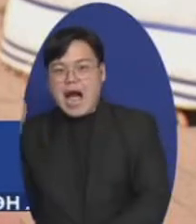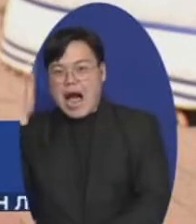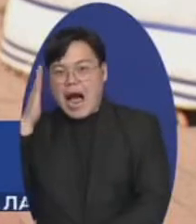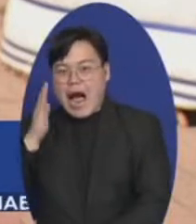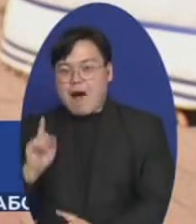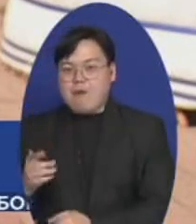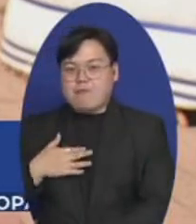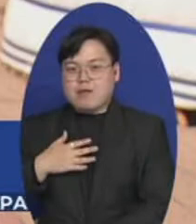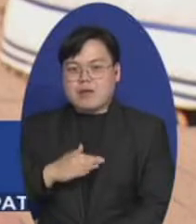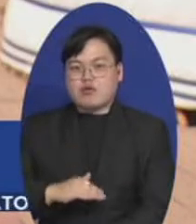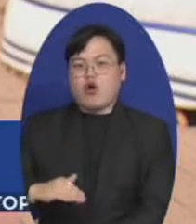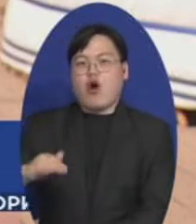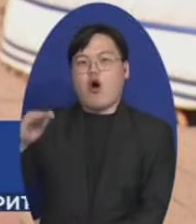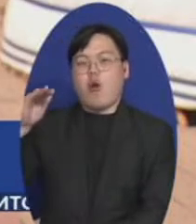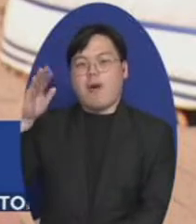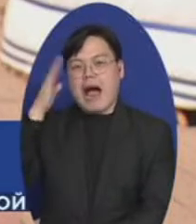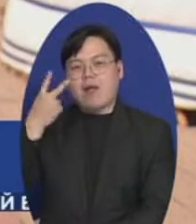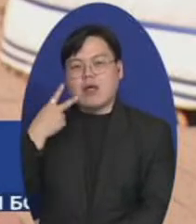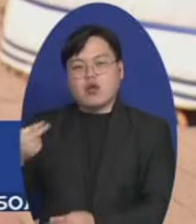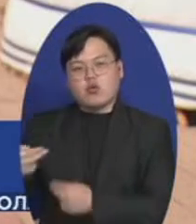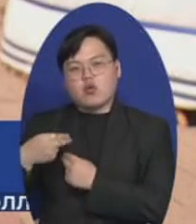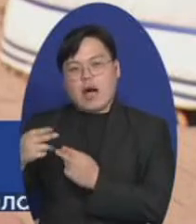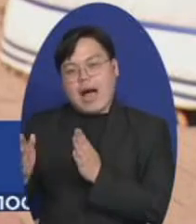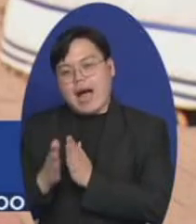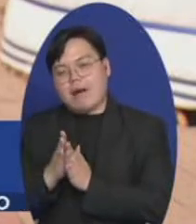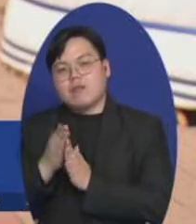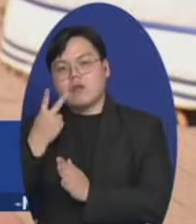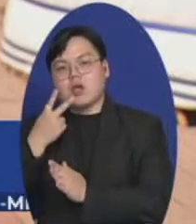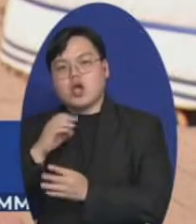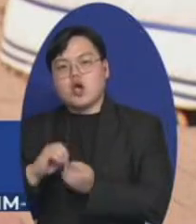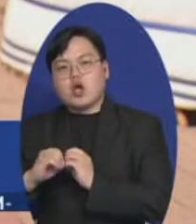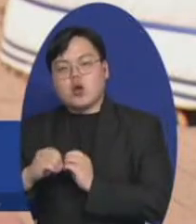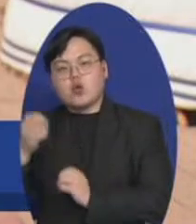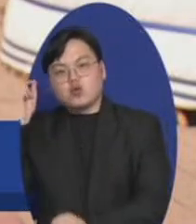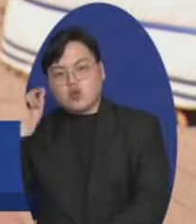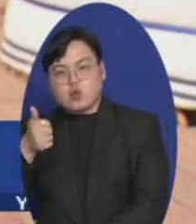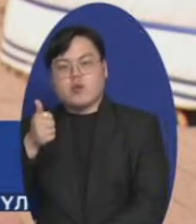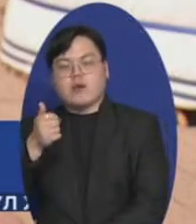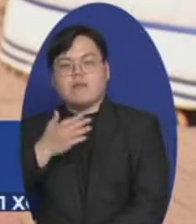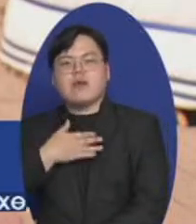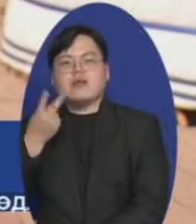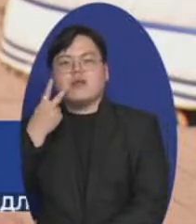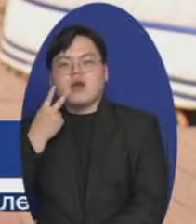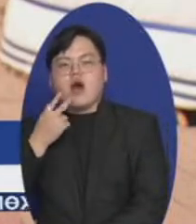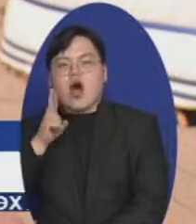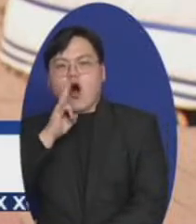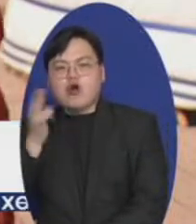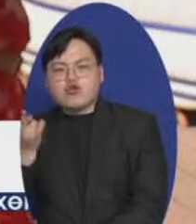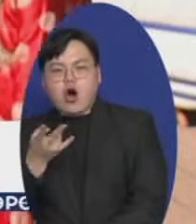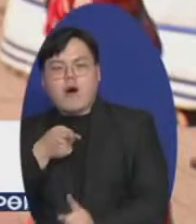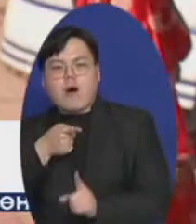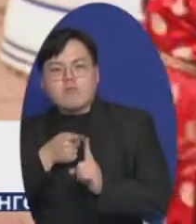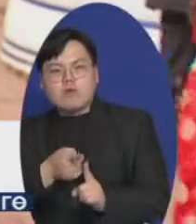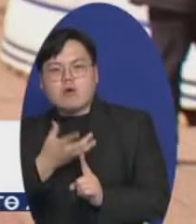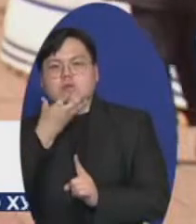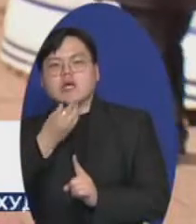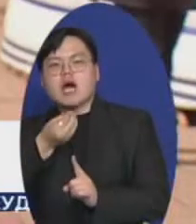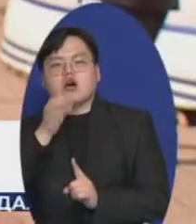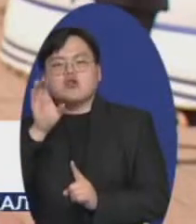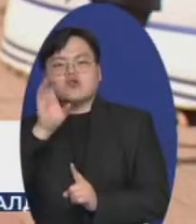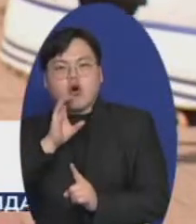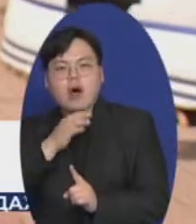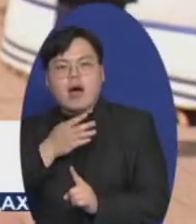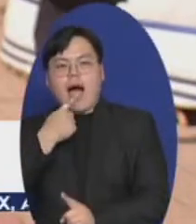намрын ногоо өдрүүдийг бол бас тисэн ядан хүлээдэг шинэ ургацын ногоо шинэ ургацын дээжийг амтлах харах мэдрэх